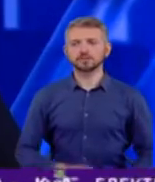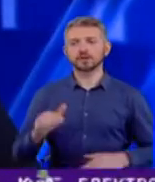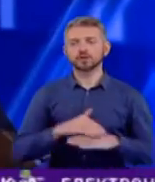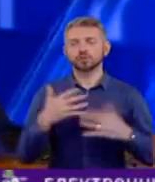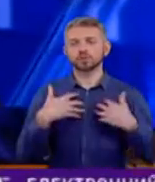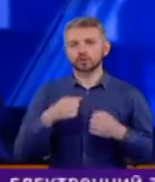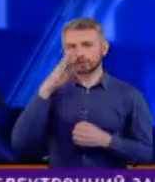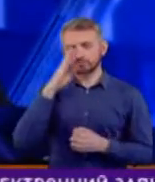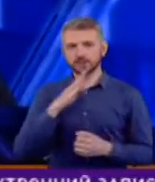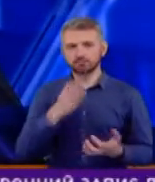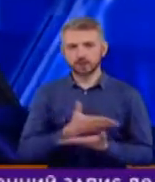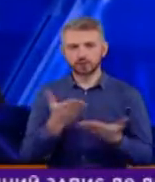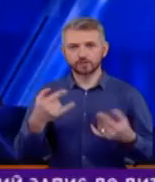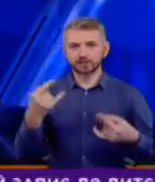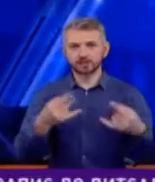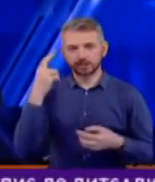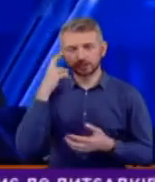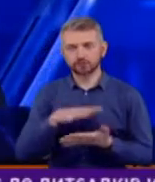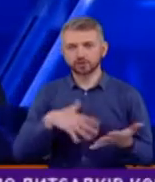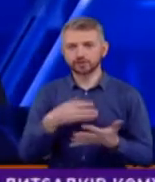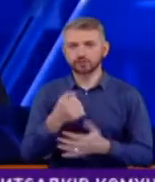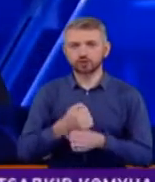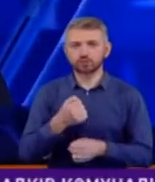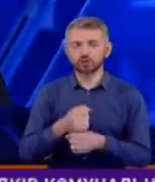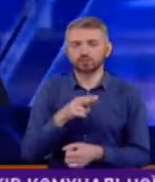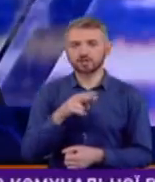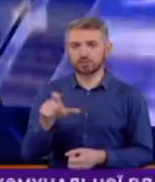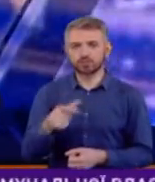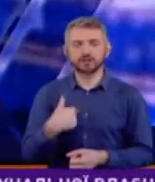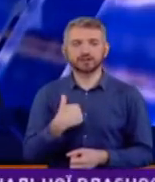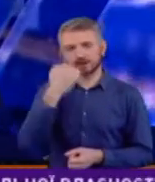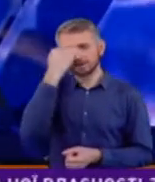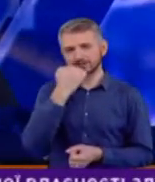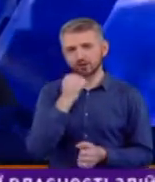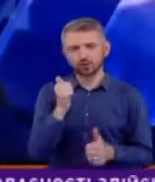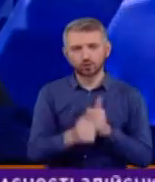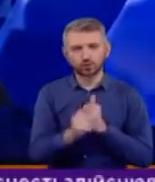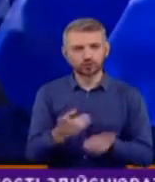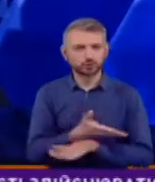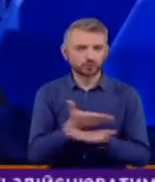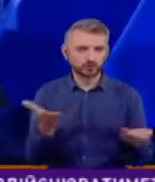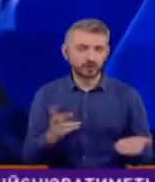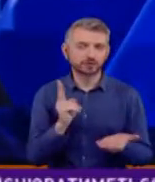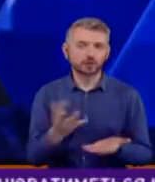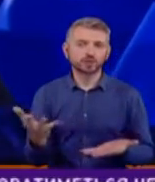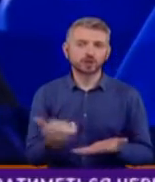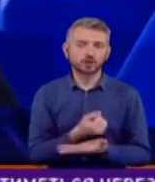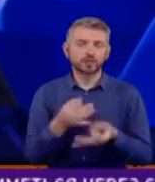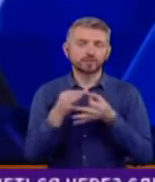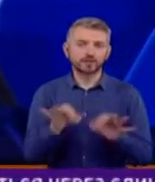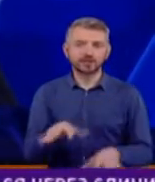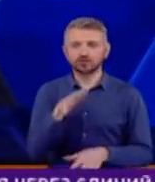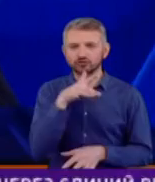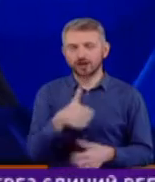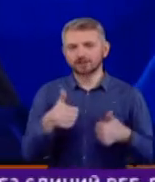Доброго здоров'я, пані і панове! Телеканал «Київ» продовжує свою роботу у прямому ефірі. Я щиро дякую кожному з вас, хто знайшов вільний час, гарний настрій,